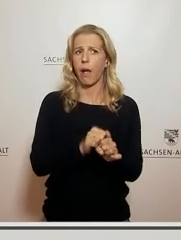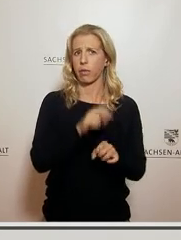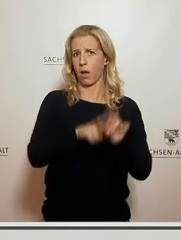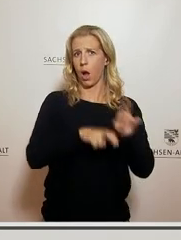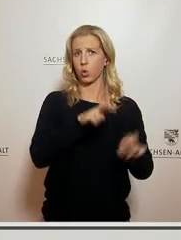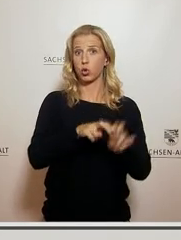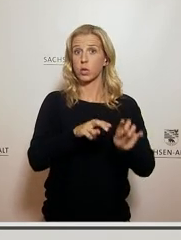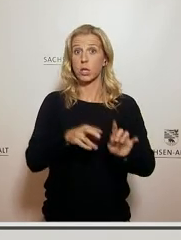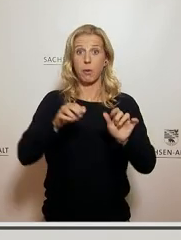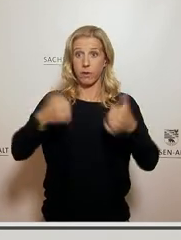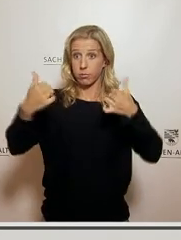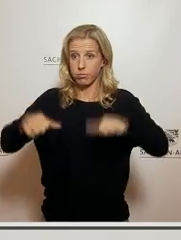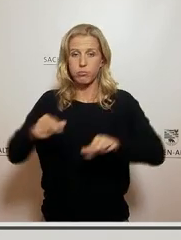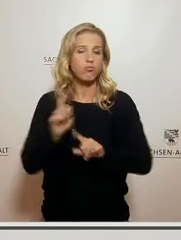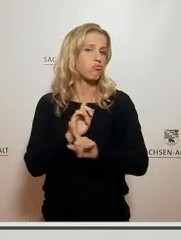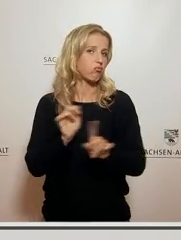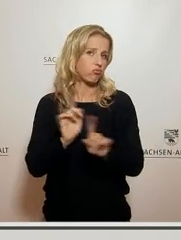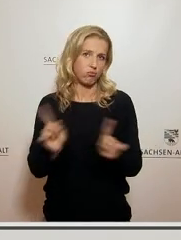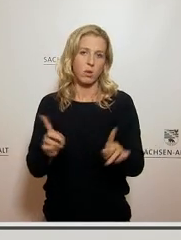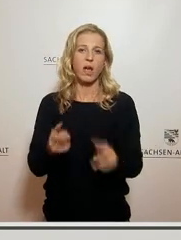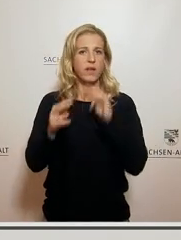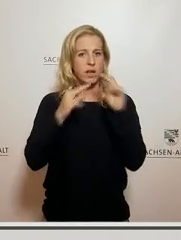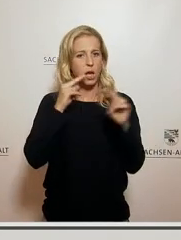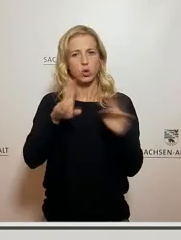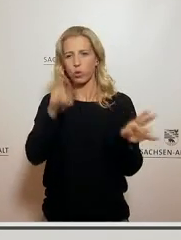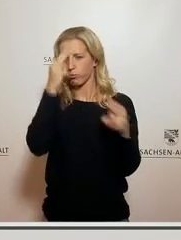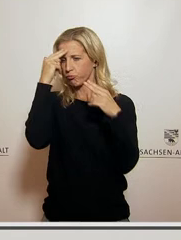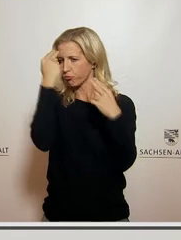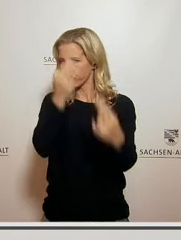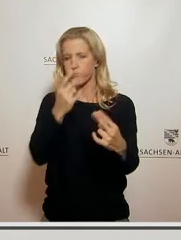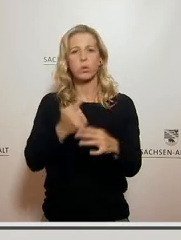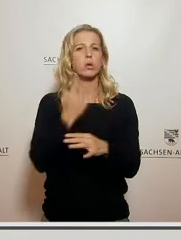Und deswegen kann das jeder Gastronom selber